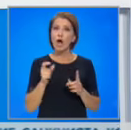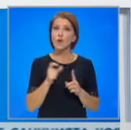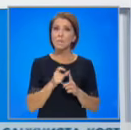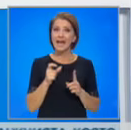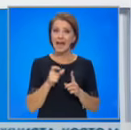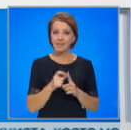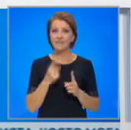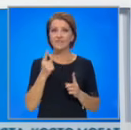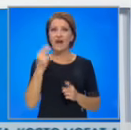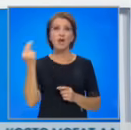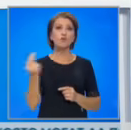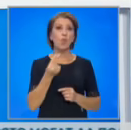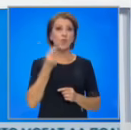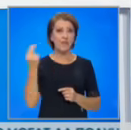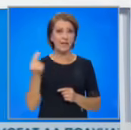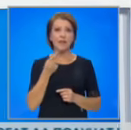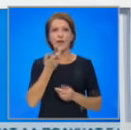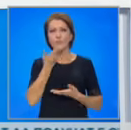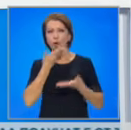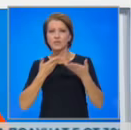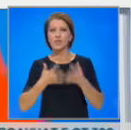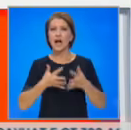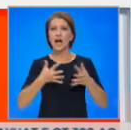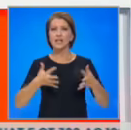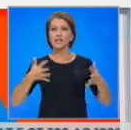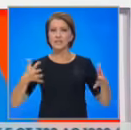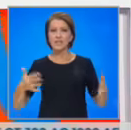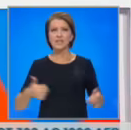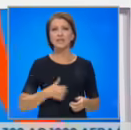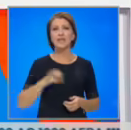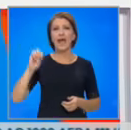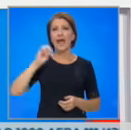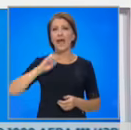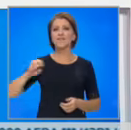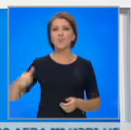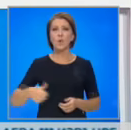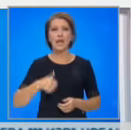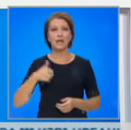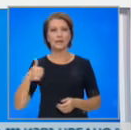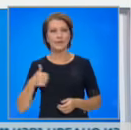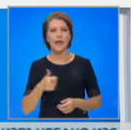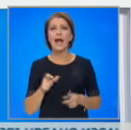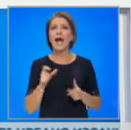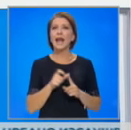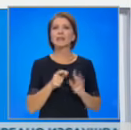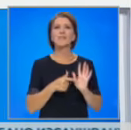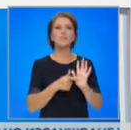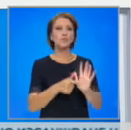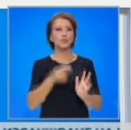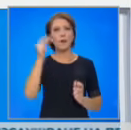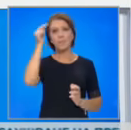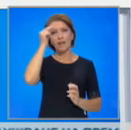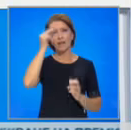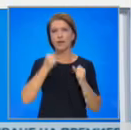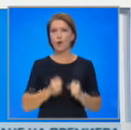Радев в Словения, където обсъжда разширяването на Евросъюза с евролидери и премиери от Западните Балкани. Радев посочи, че България